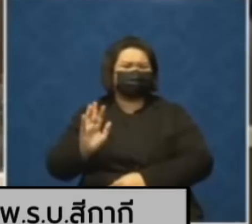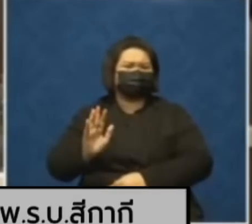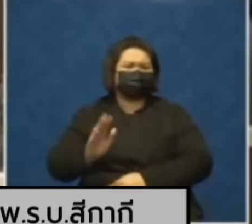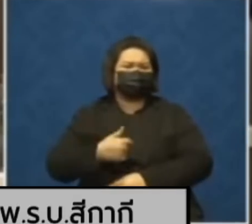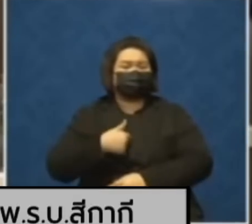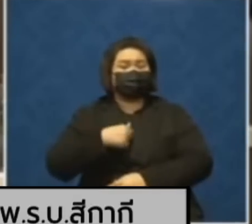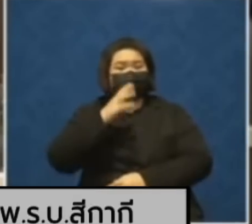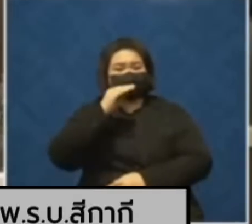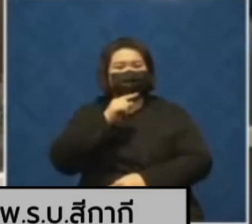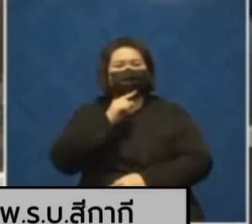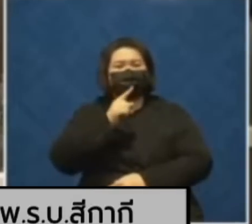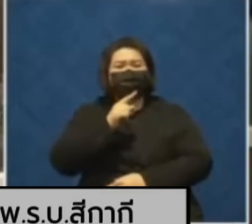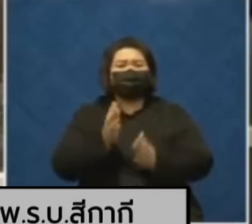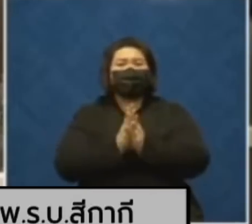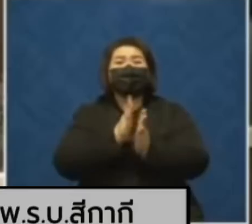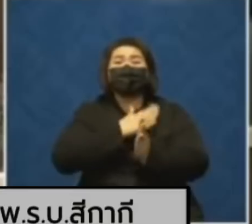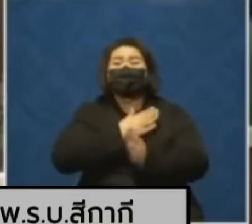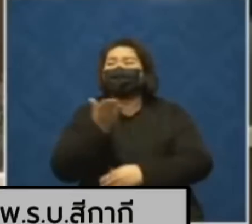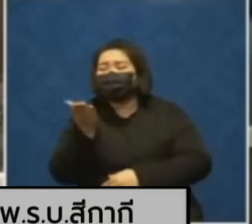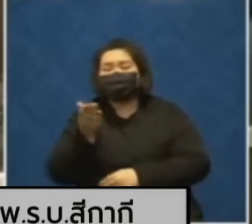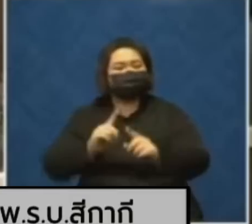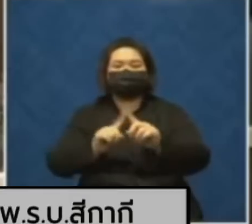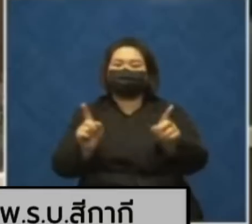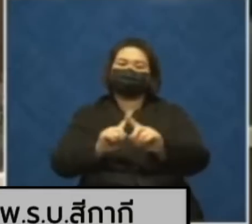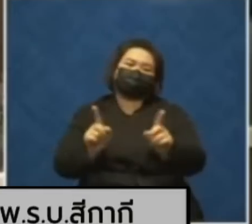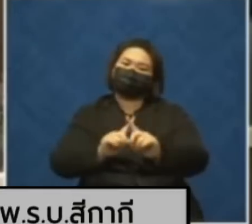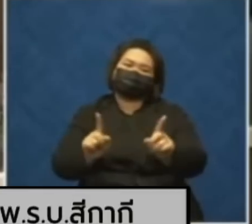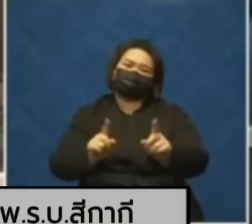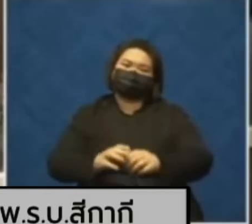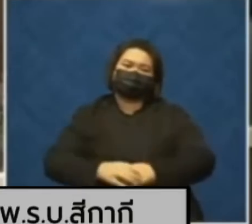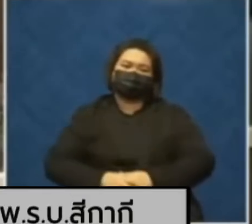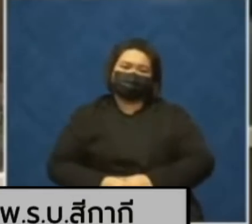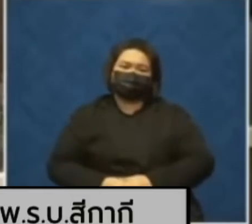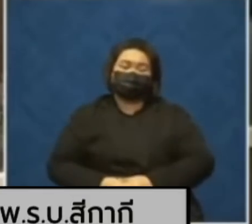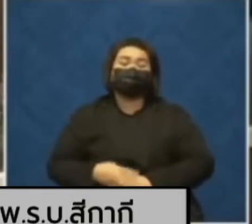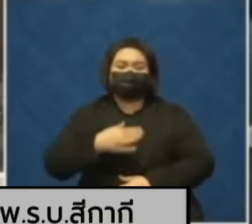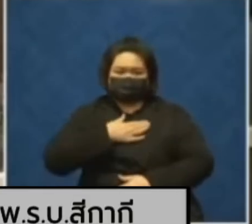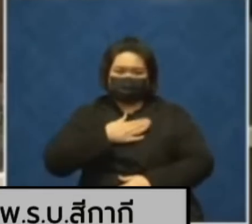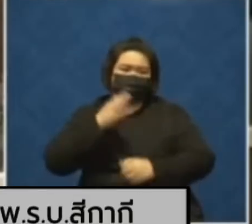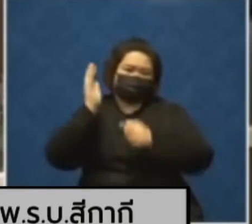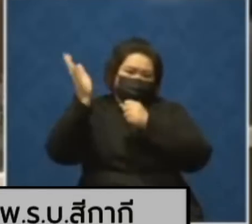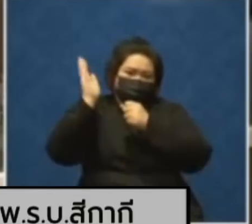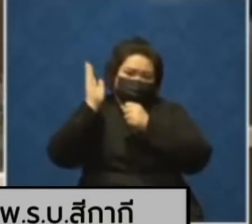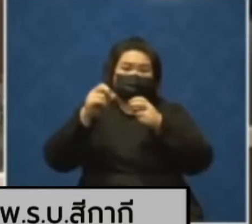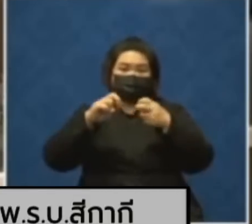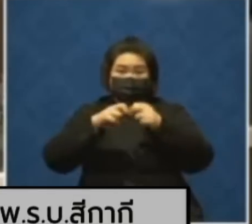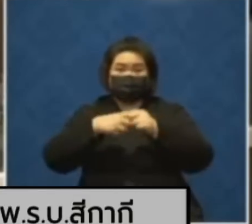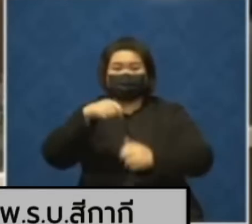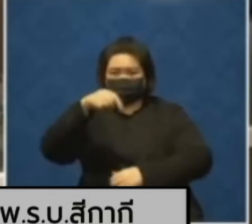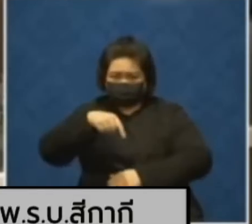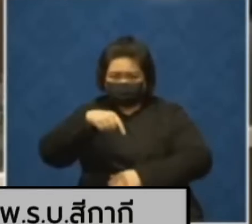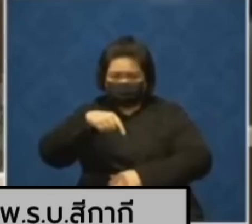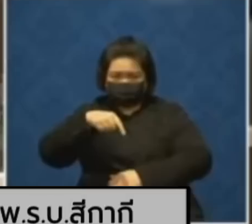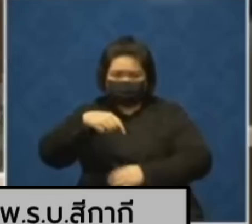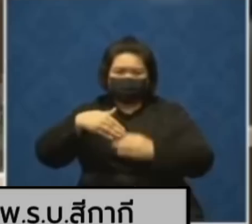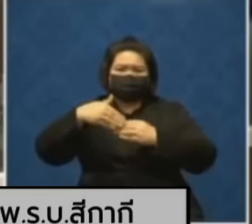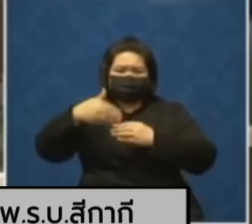พูดว่าขอบิทบาทกเพอเอินไมใช่พระนะครับ แต่ว่าเราจะตองอภิปลายในปญหานี้กันต่อไปในอ